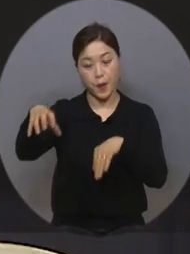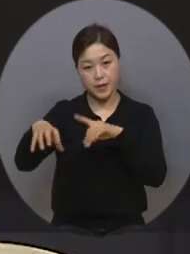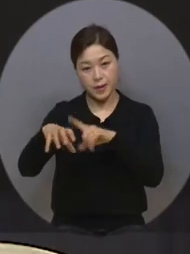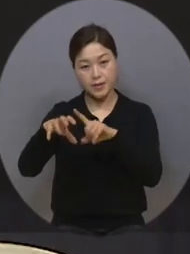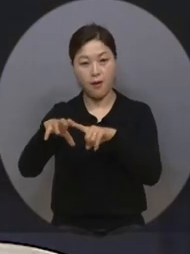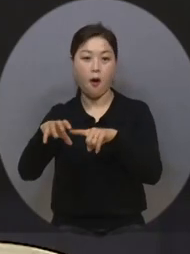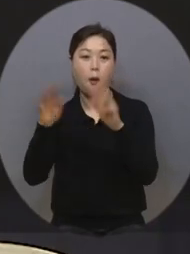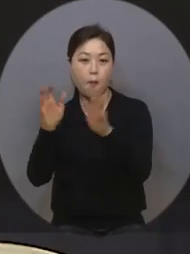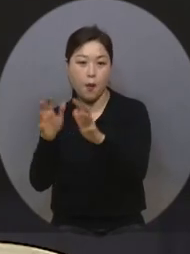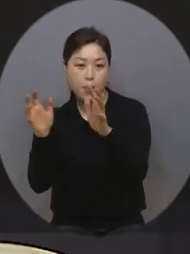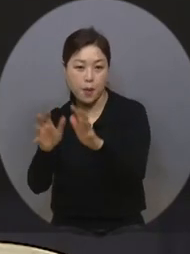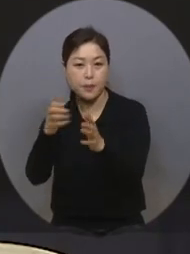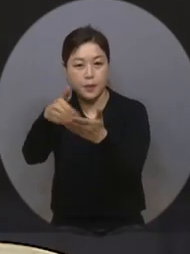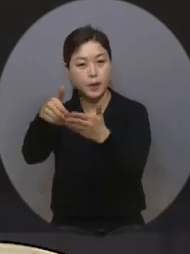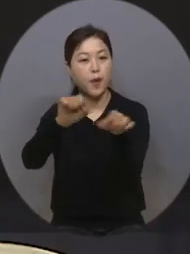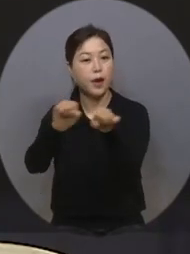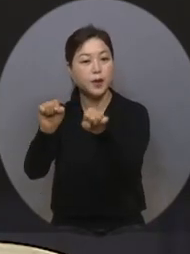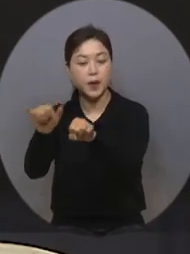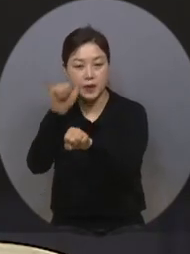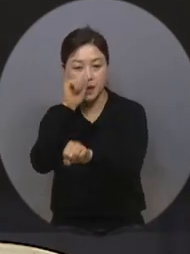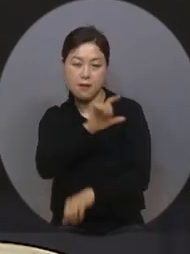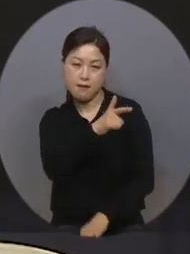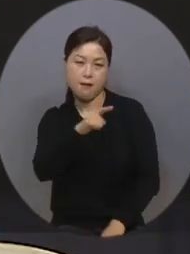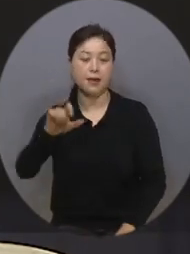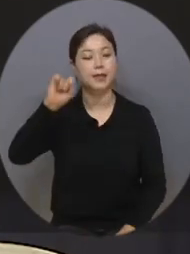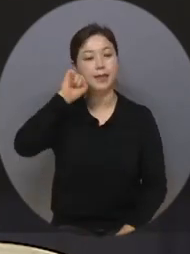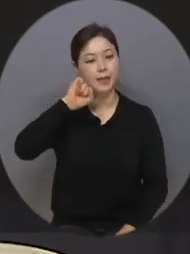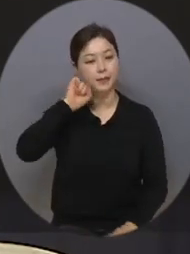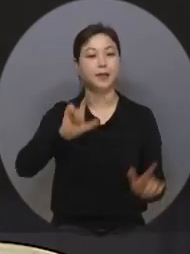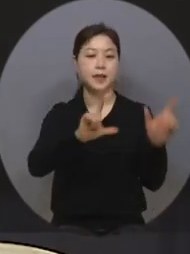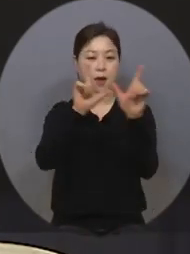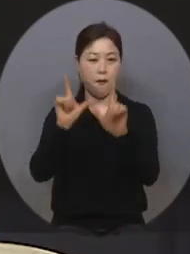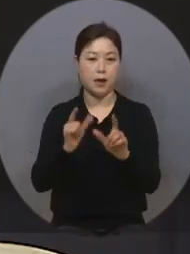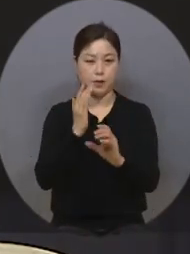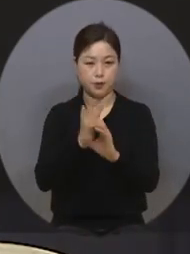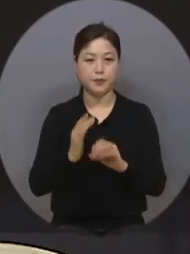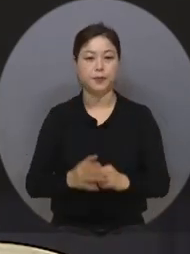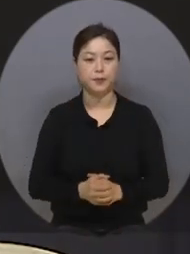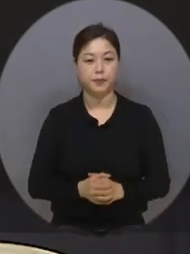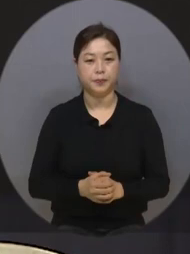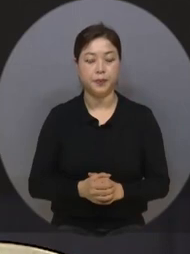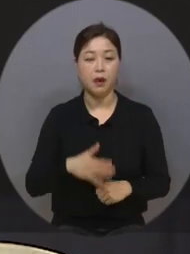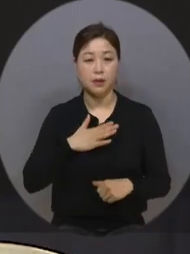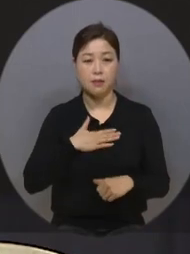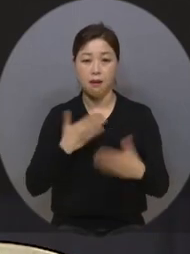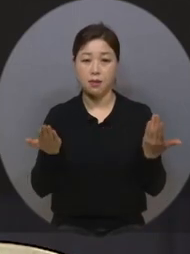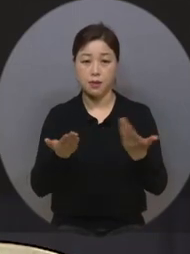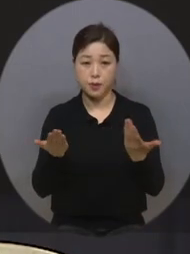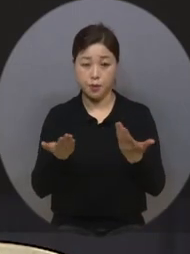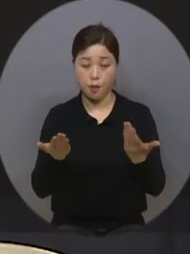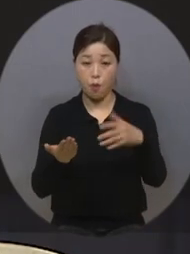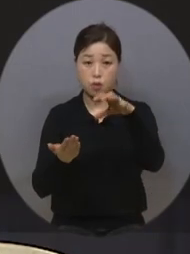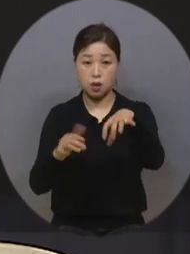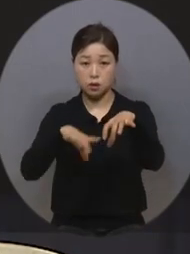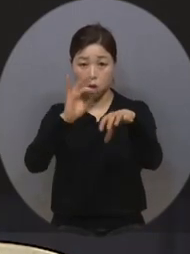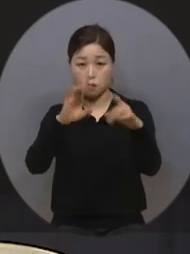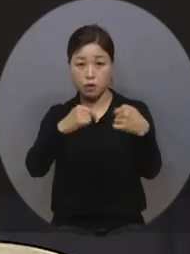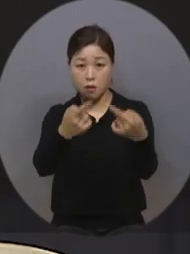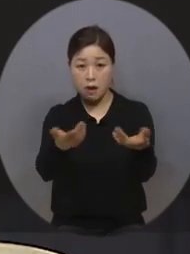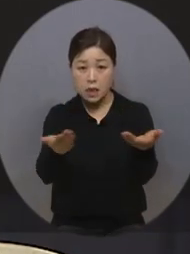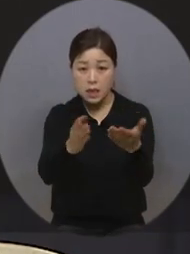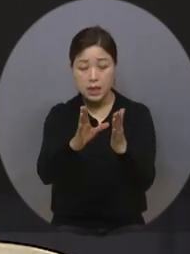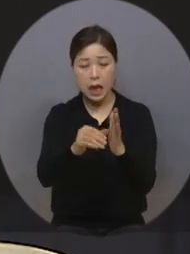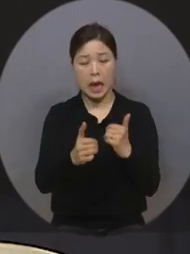하고 미술 활동을 하며 여러 가지 취미 생활을 하고 있습니다. 하지만 제가 직장에서 처음 일할 때